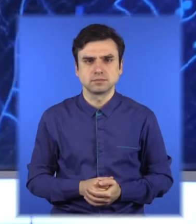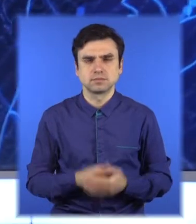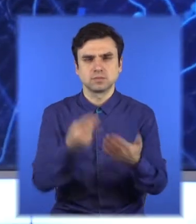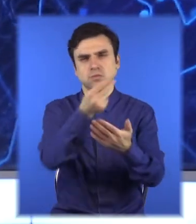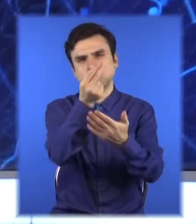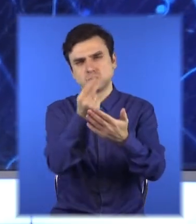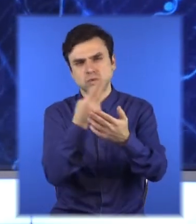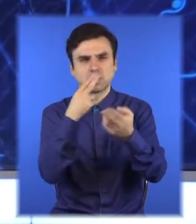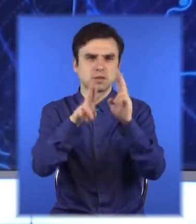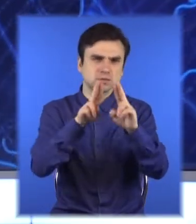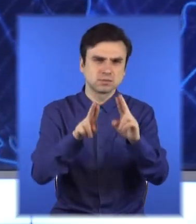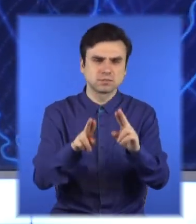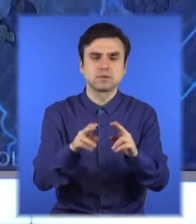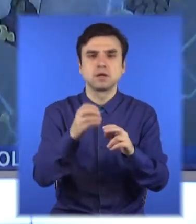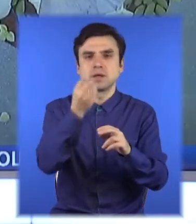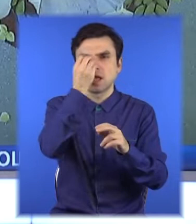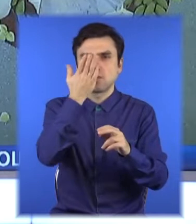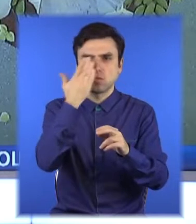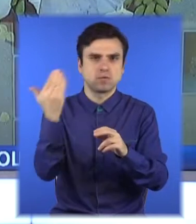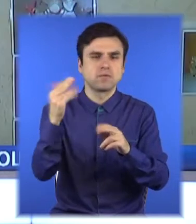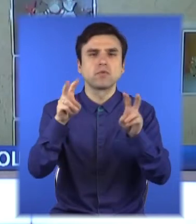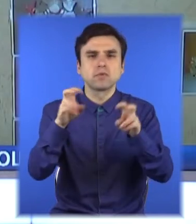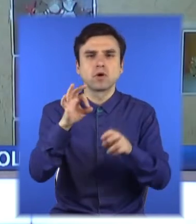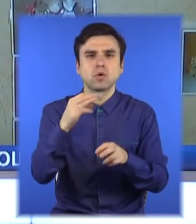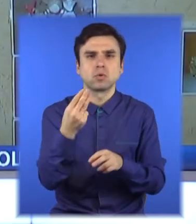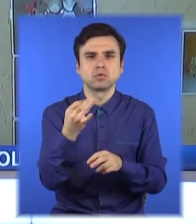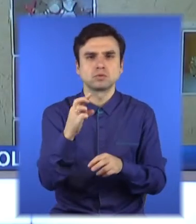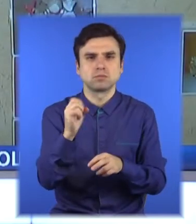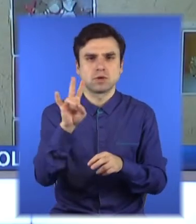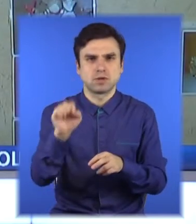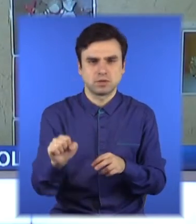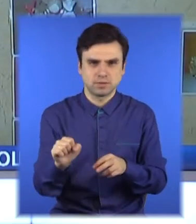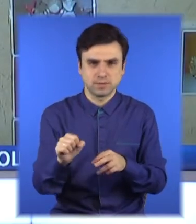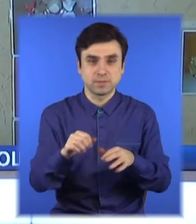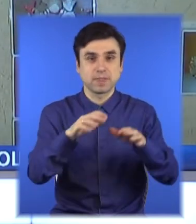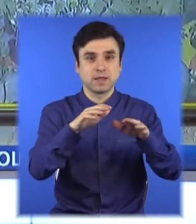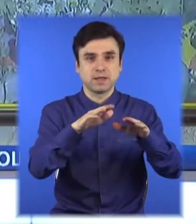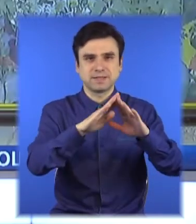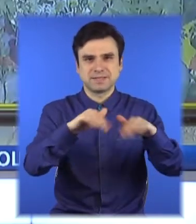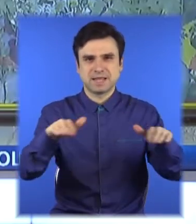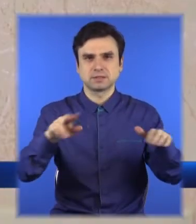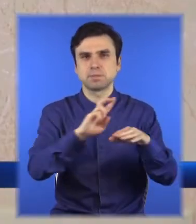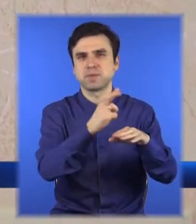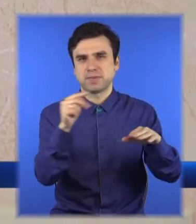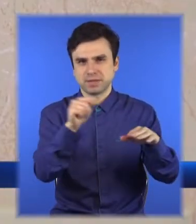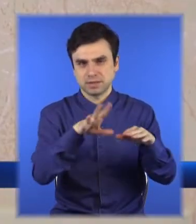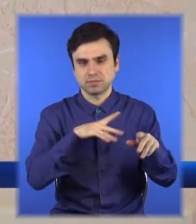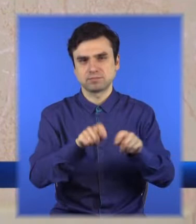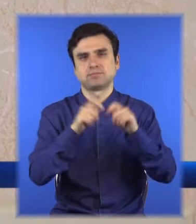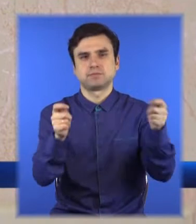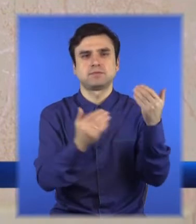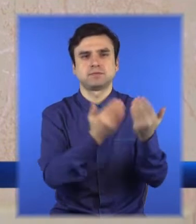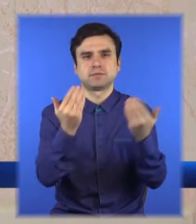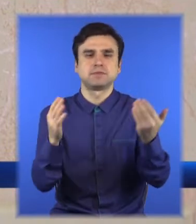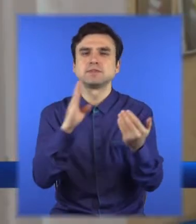Художні творіння в японському стилі Ошибана. В приміщенні міської дитячої бібліотеки відкрилася виставка робіт майстрині Людмили Бондар.